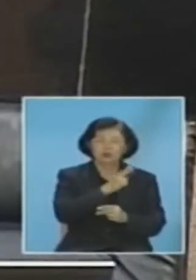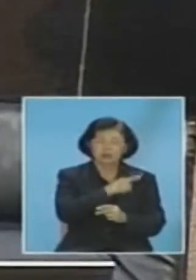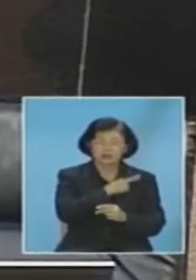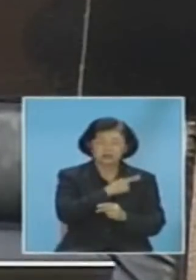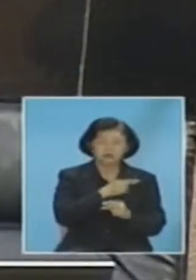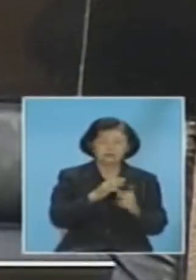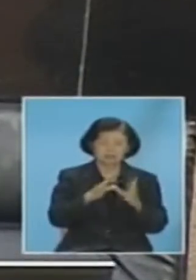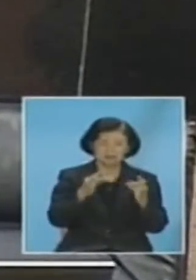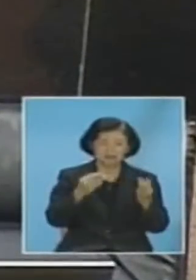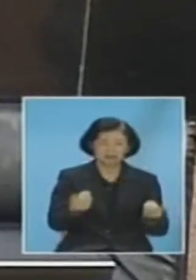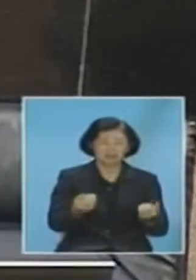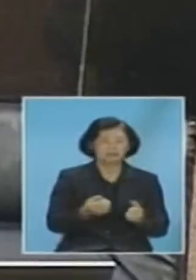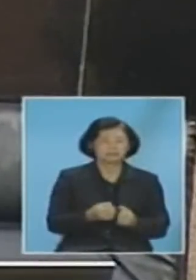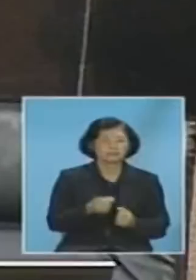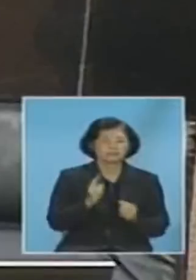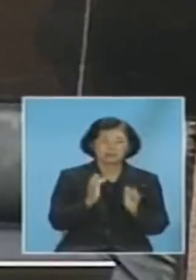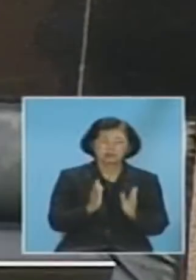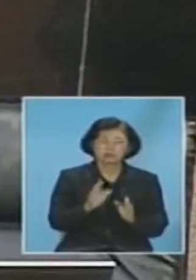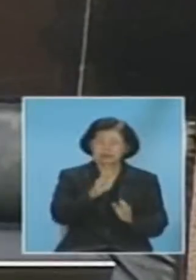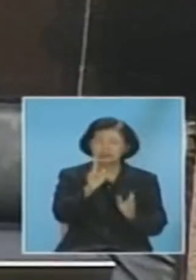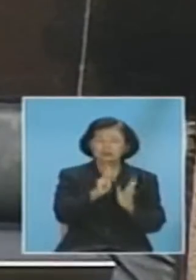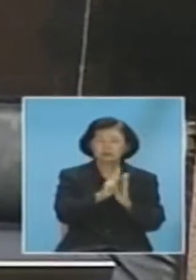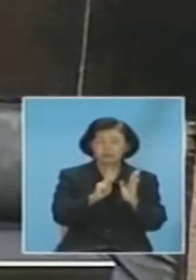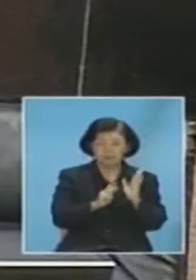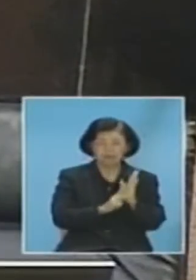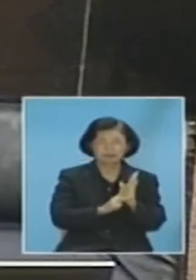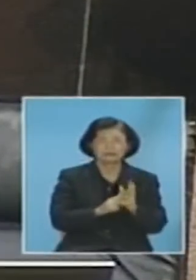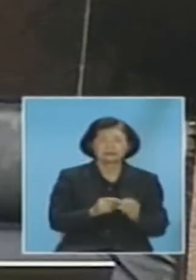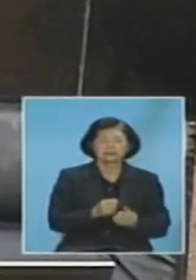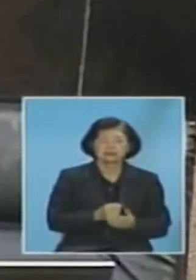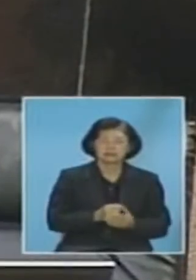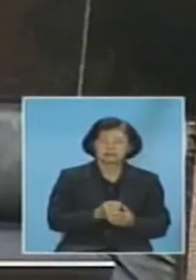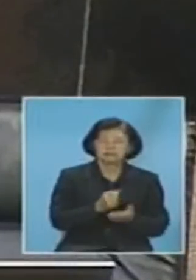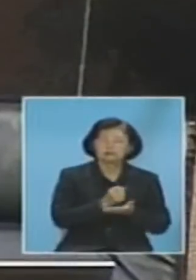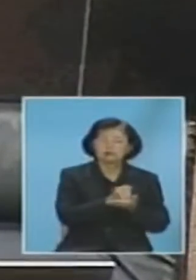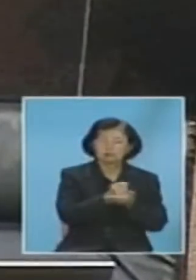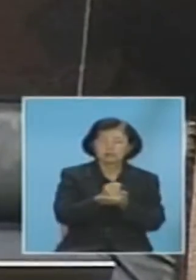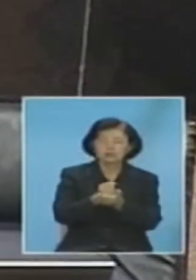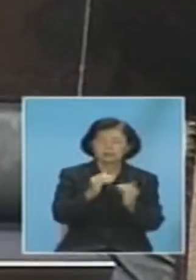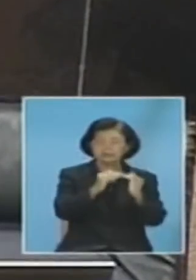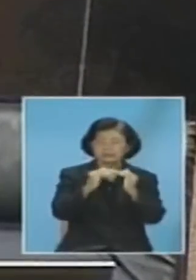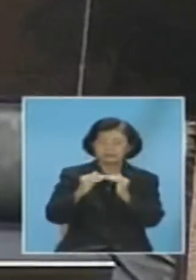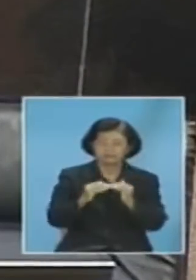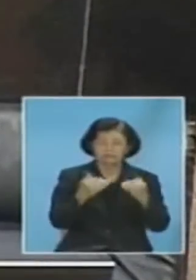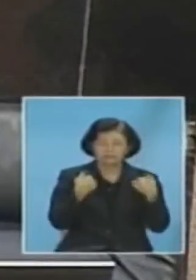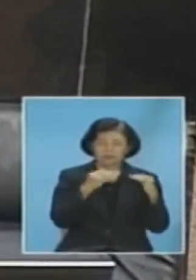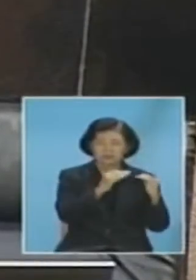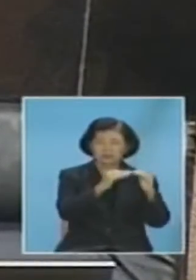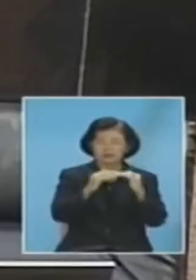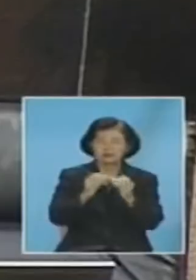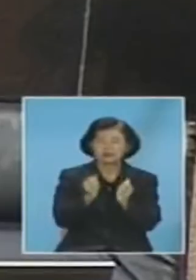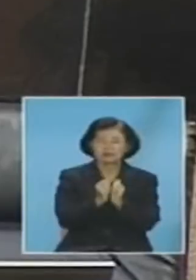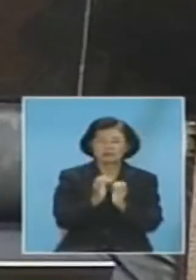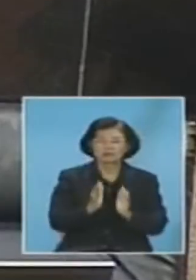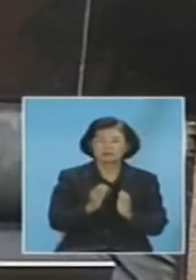คดีนี้ค่ะและเป็นผู้ที่ใช้กฎหมายเพื่ออำนวยความยุติธรรมให้เกิดความเป็นธรรมกับผู้ถูกกล่าว